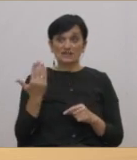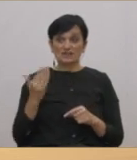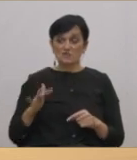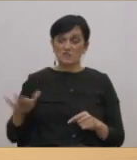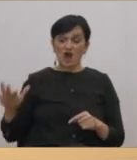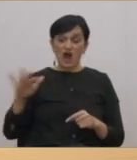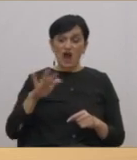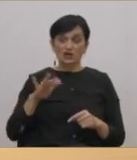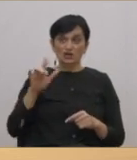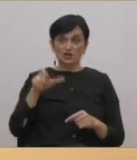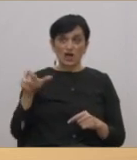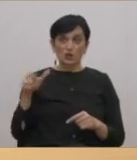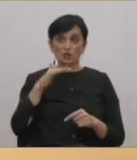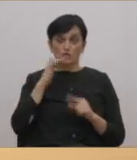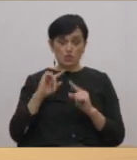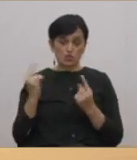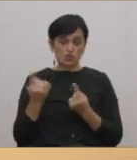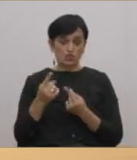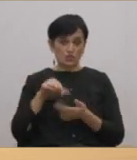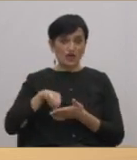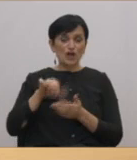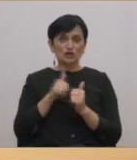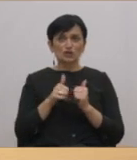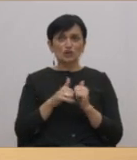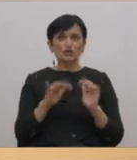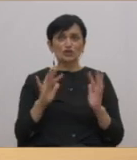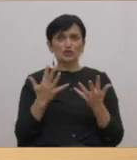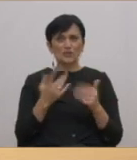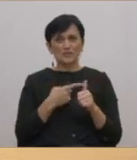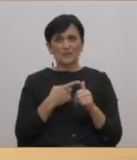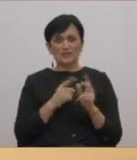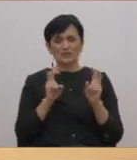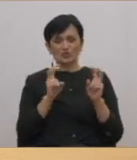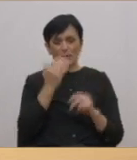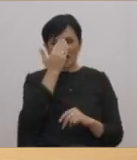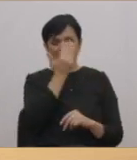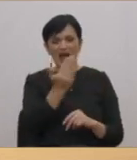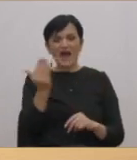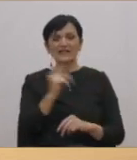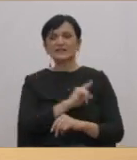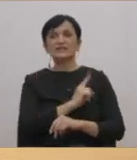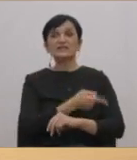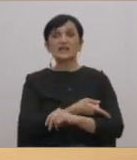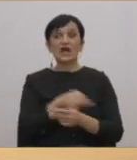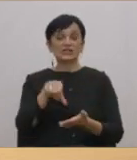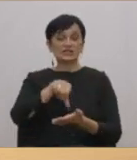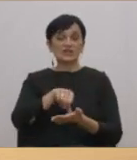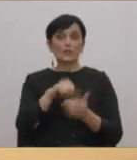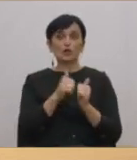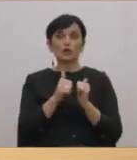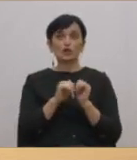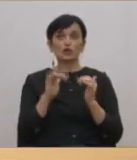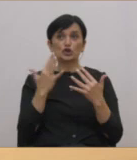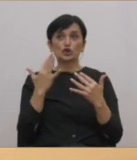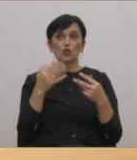რომლებიც უმრავლესობას წარმოადგენენ ხშირ შემთხვევაში, ან ეგრეთ წოდებული ხალხის ძალის წარმომადგენლები ხშირ შემთხვევაში